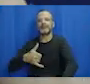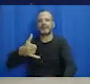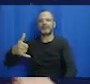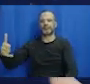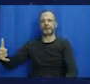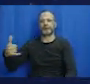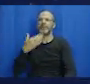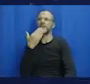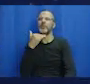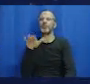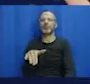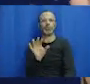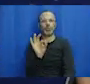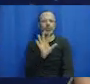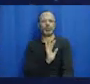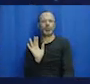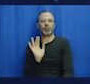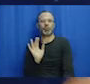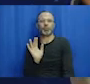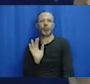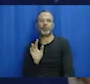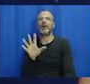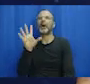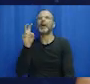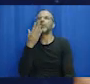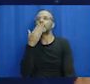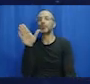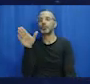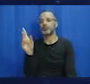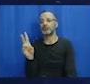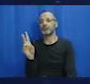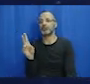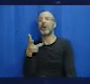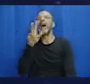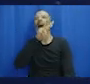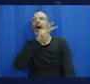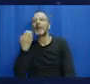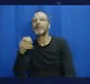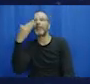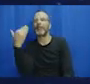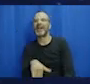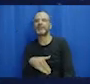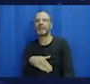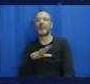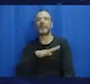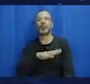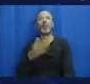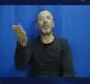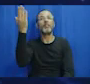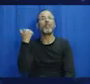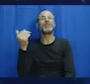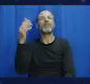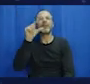المشروع الاستيطاني اليهودي في البلاد. نقطة. استوقفت على إنه صهيوني. إذن القضية بنهاية المطاف خطيرة من زمان،